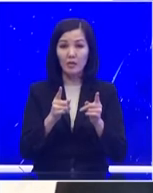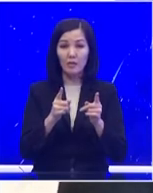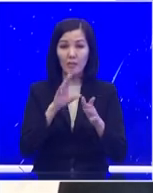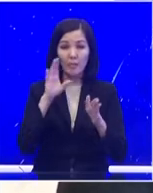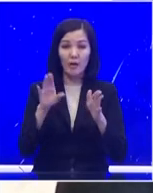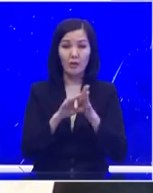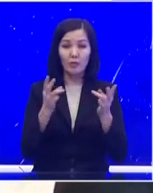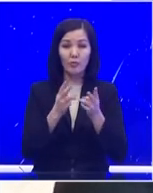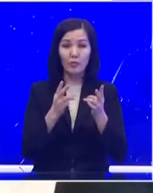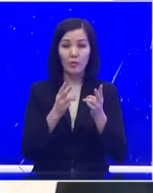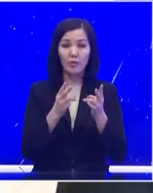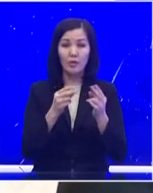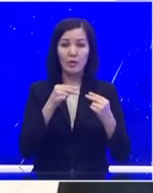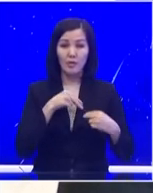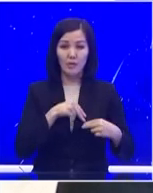еңбек жаңағы